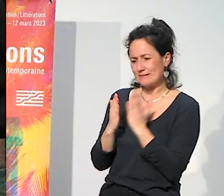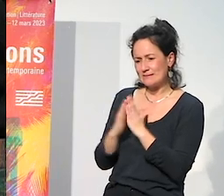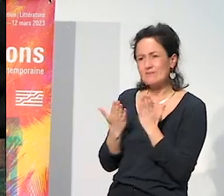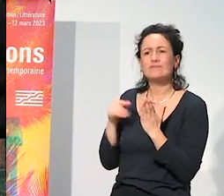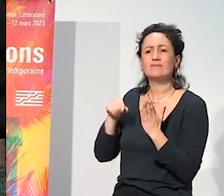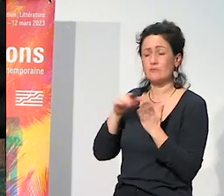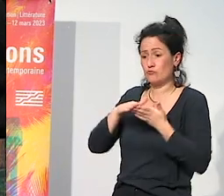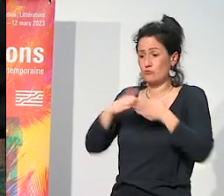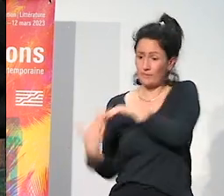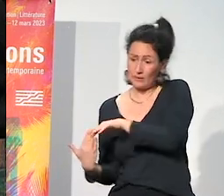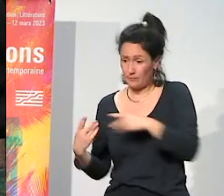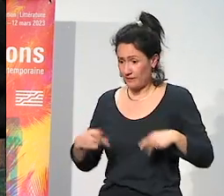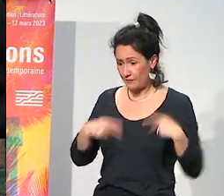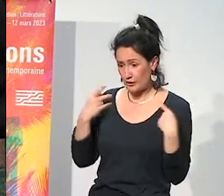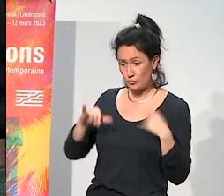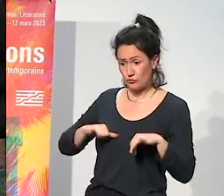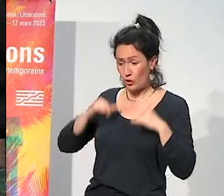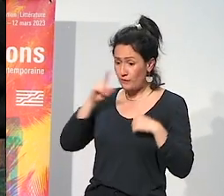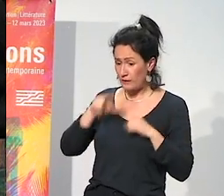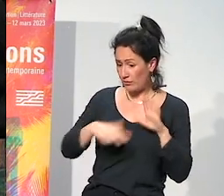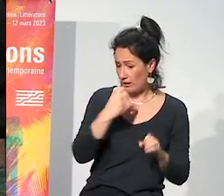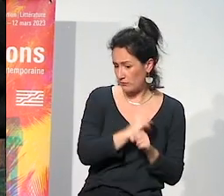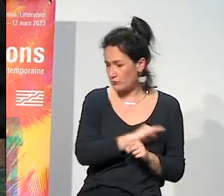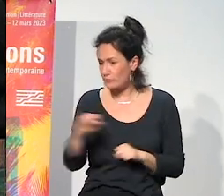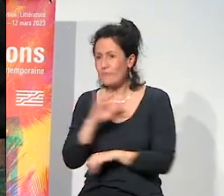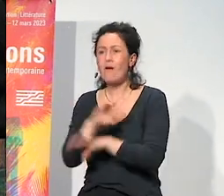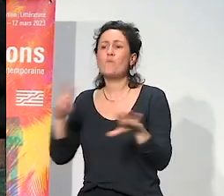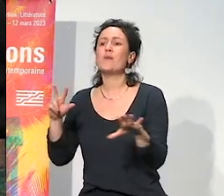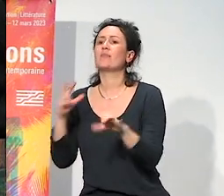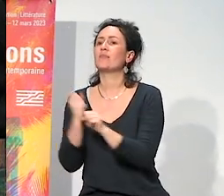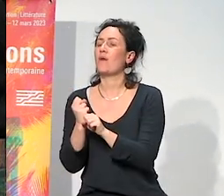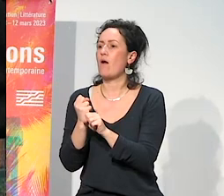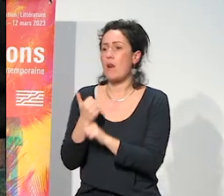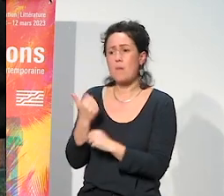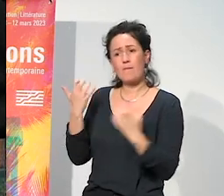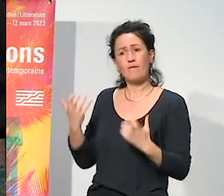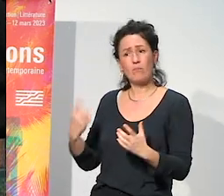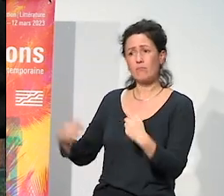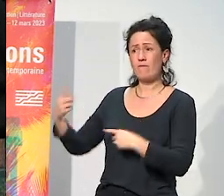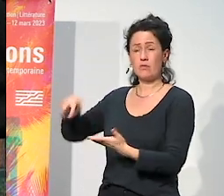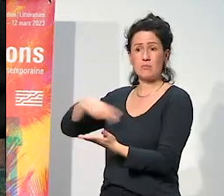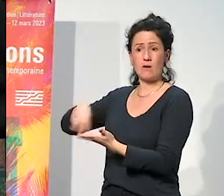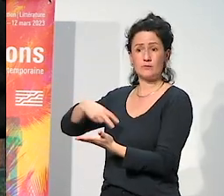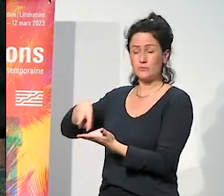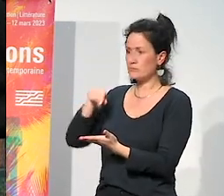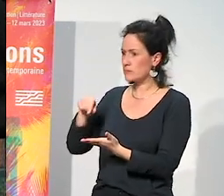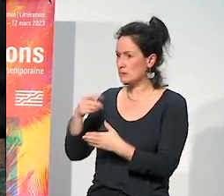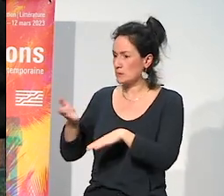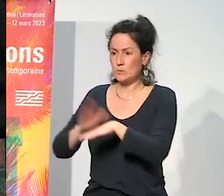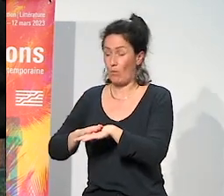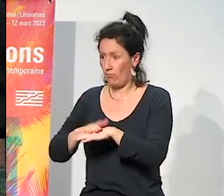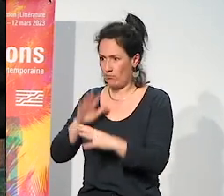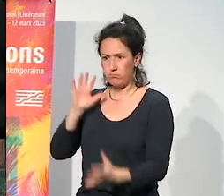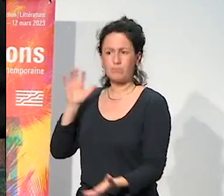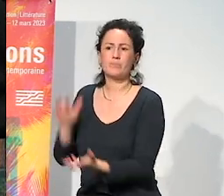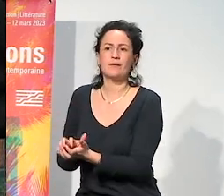à 48 ans, qui est une jeune fille qui veut être danseuse et qui va tomber dans un genre de piège,